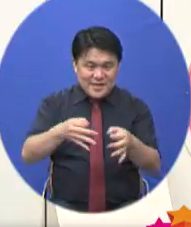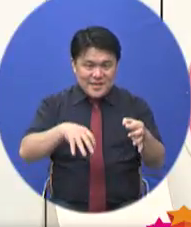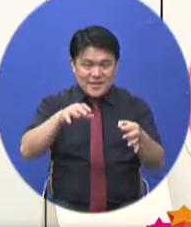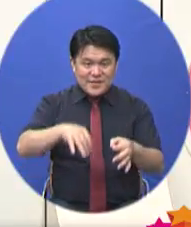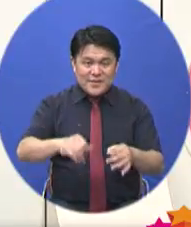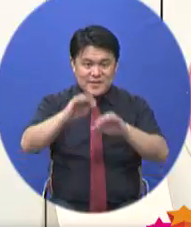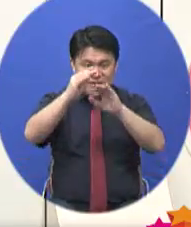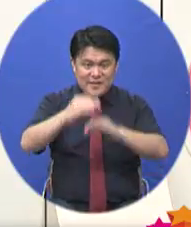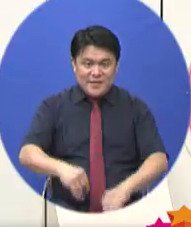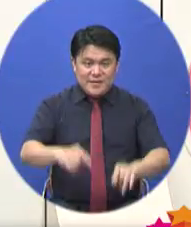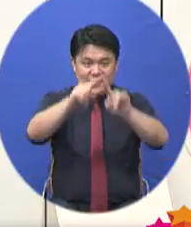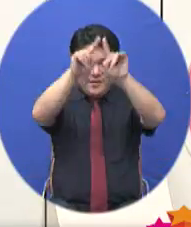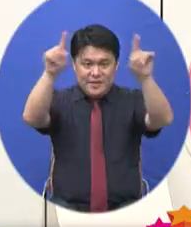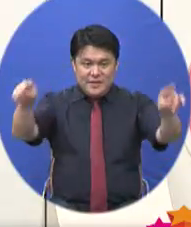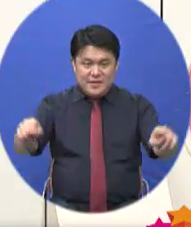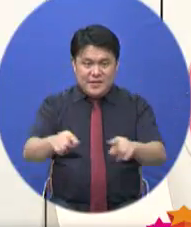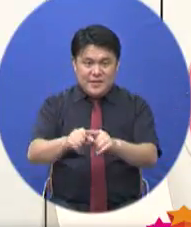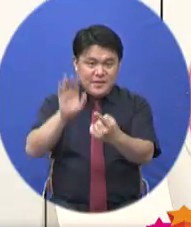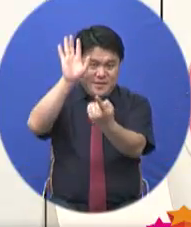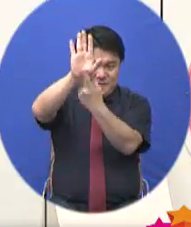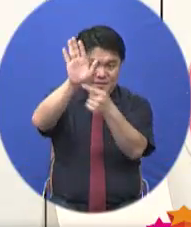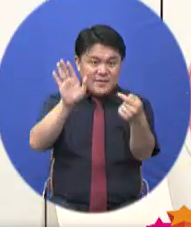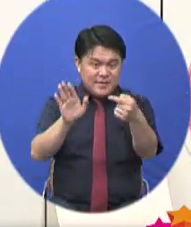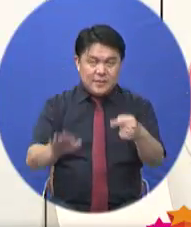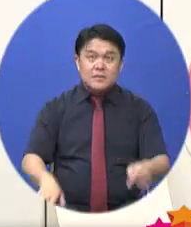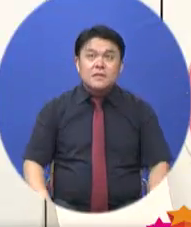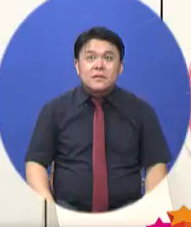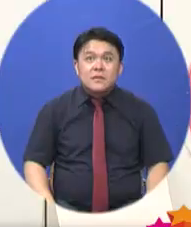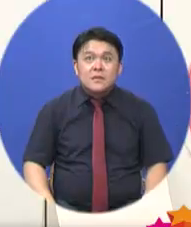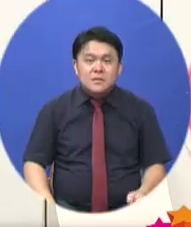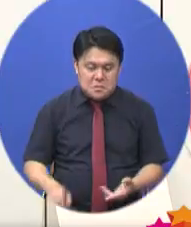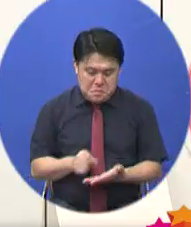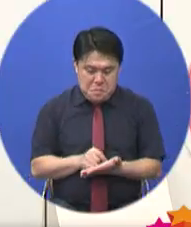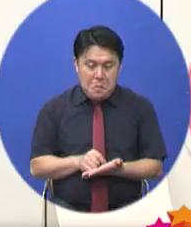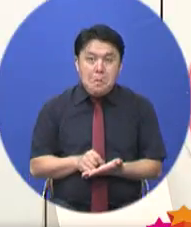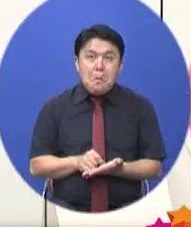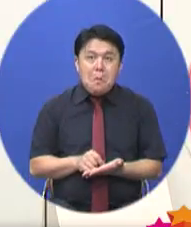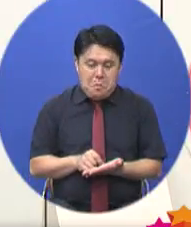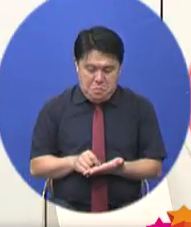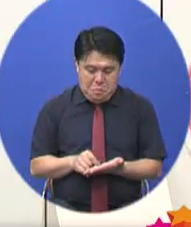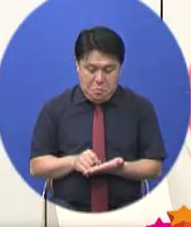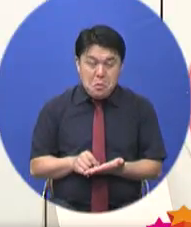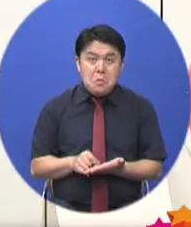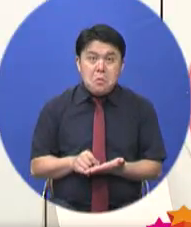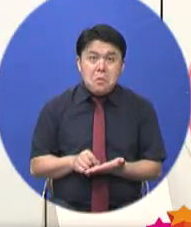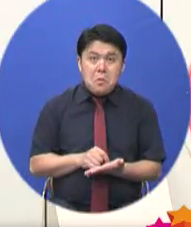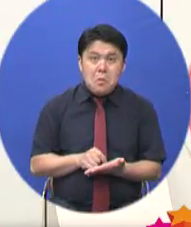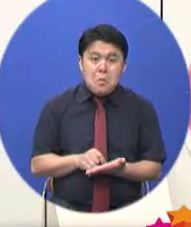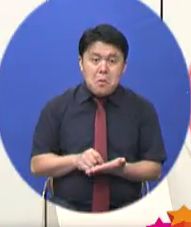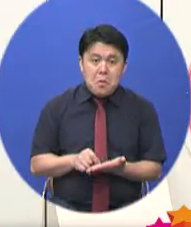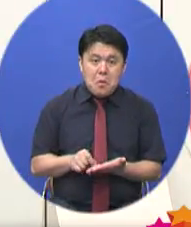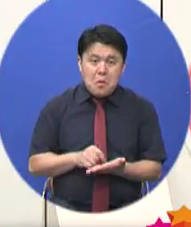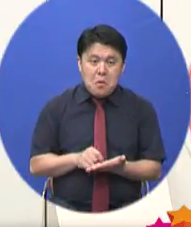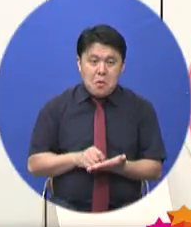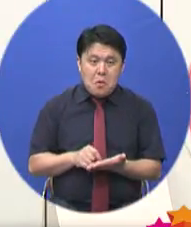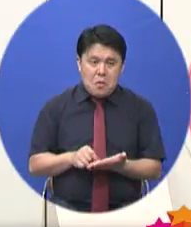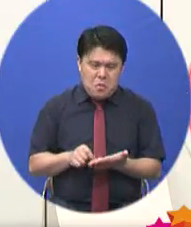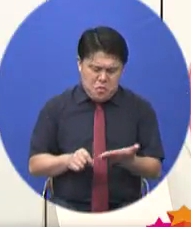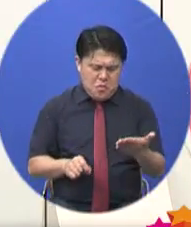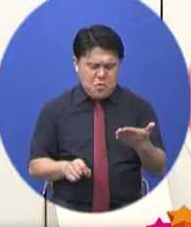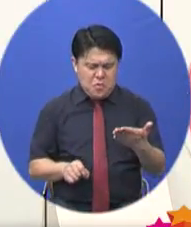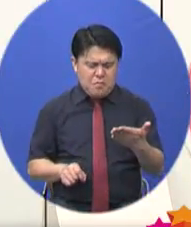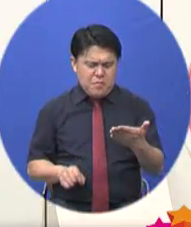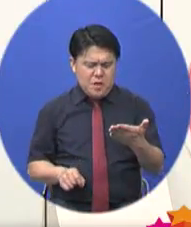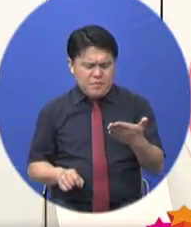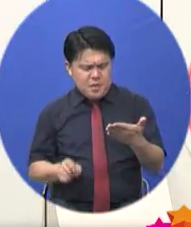가사가 딱 크게 적어져 있습니다. 네. 그럼 그 가사 적어가지고 어떤 분들은 그냥 한 일구 여덟